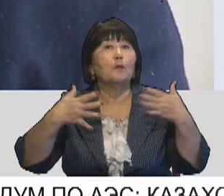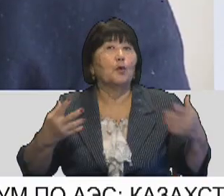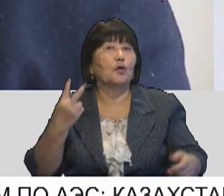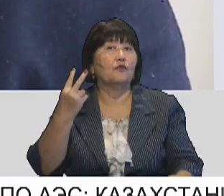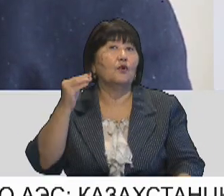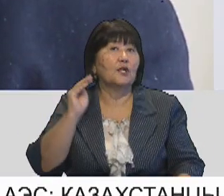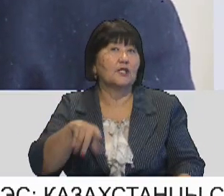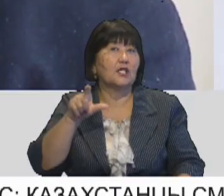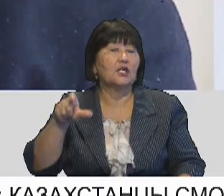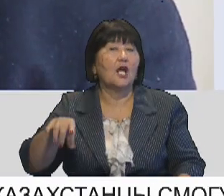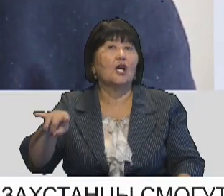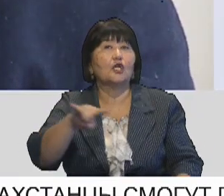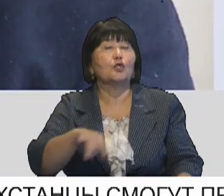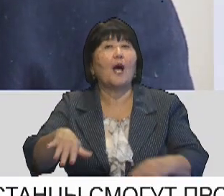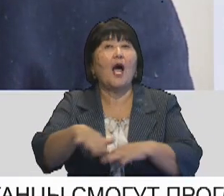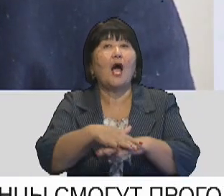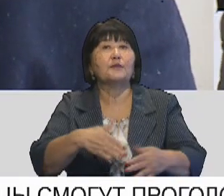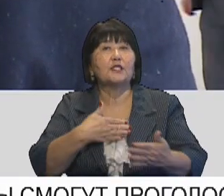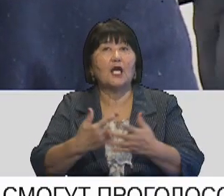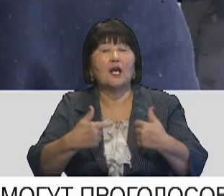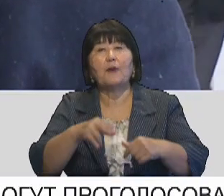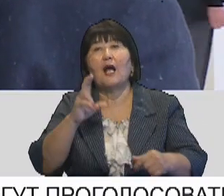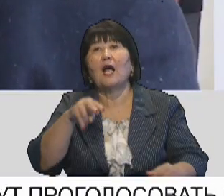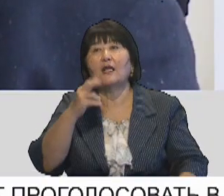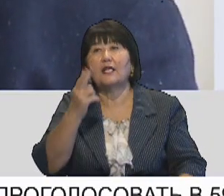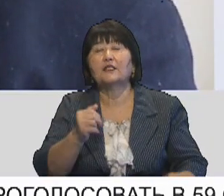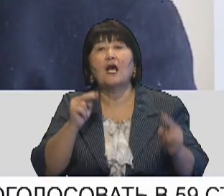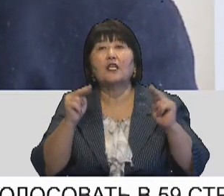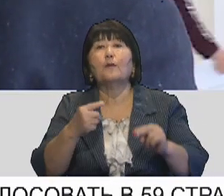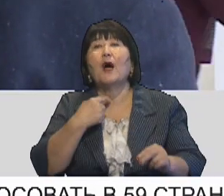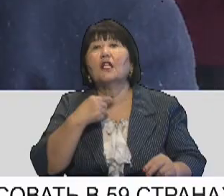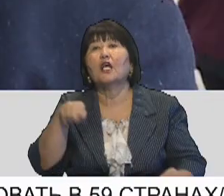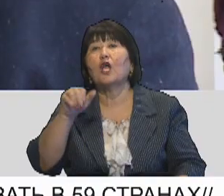2000 наблюдателей республиканского общественного объединения «Коалиция наблюдателей ДАОС».